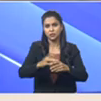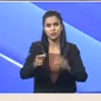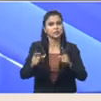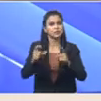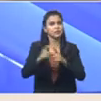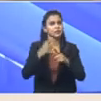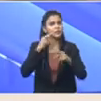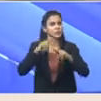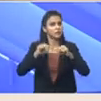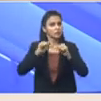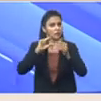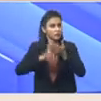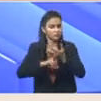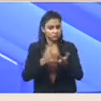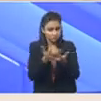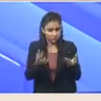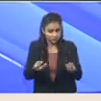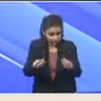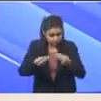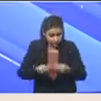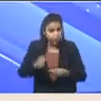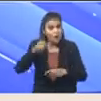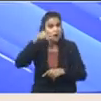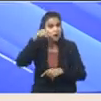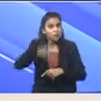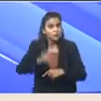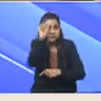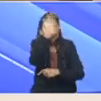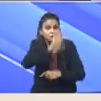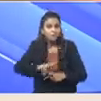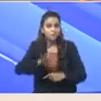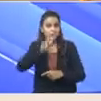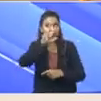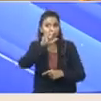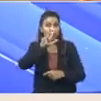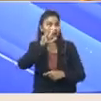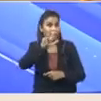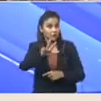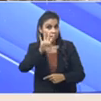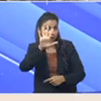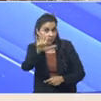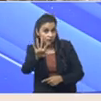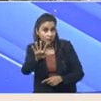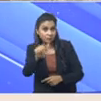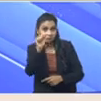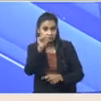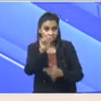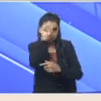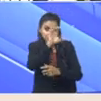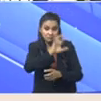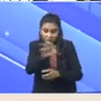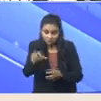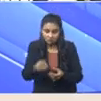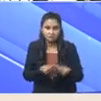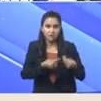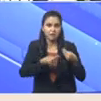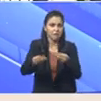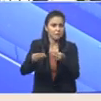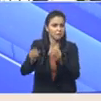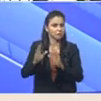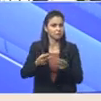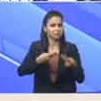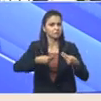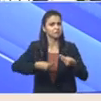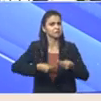खरीदने वाला भारत आज 85 देशों को एक्सपोर्ट भी कर रहा है। स्पेस टेक्नोलॉजी